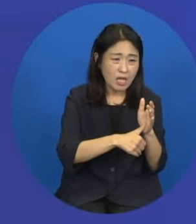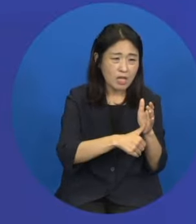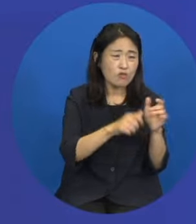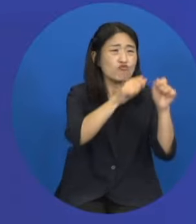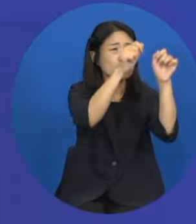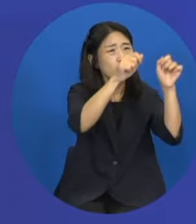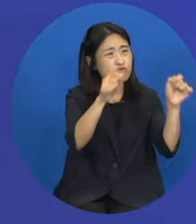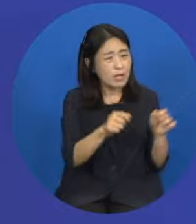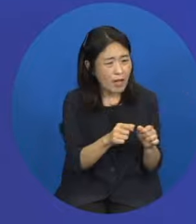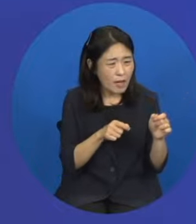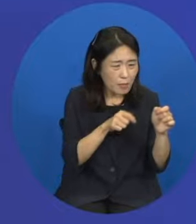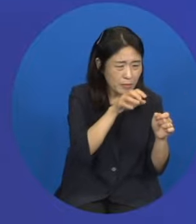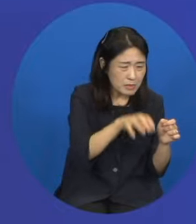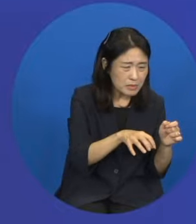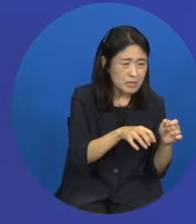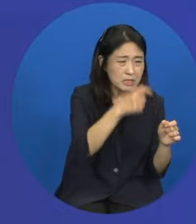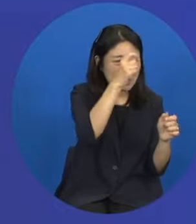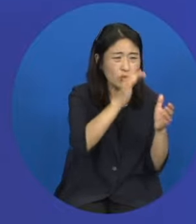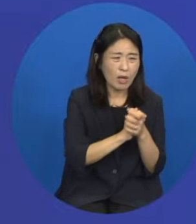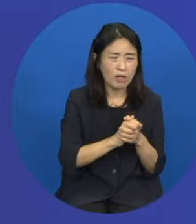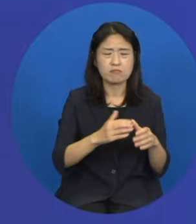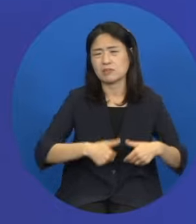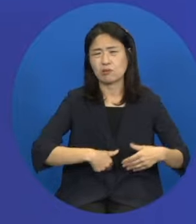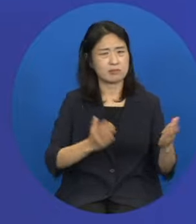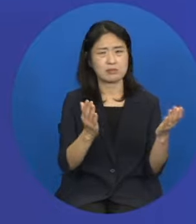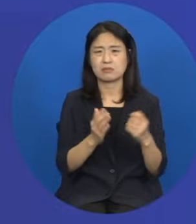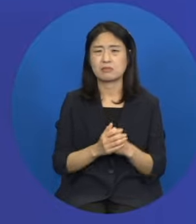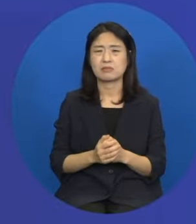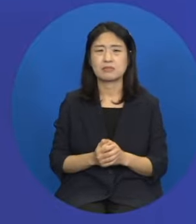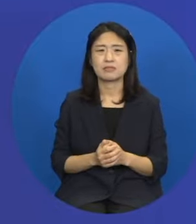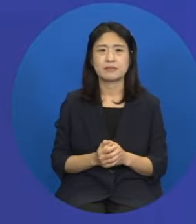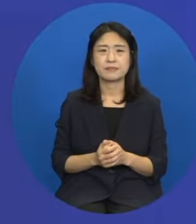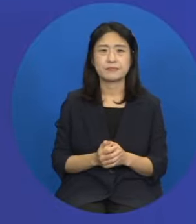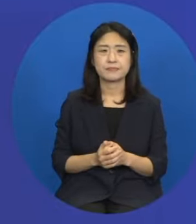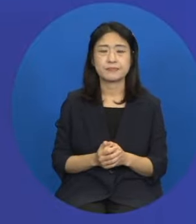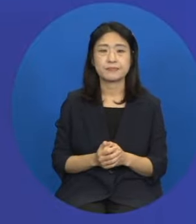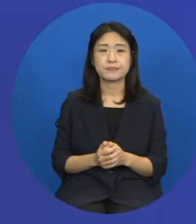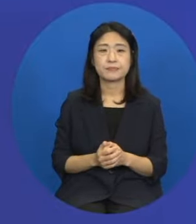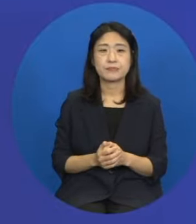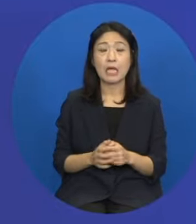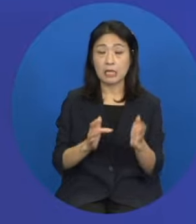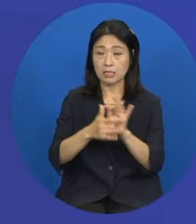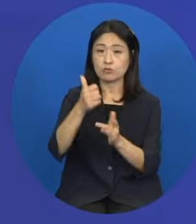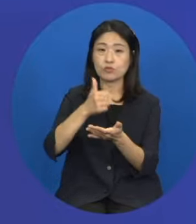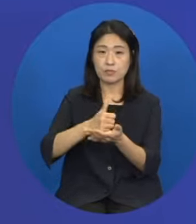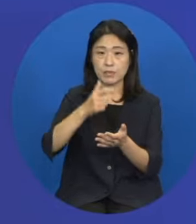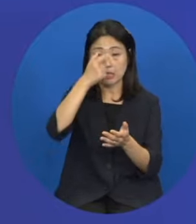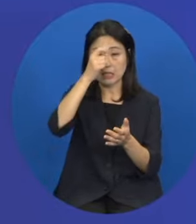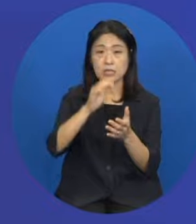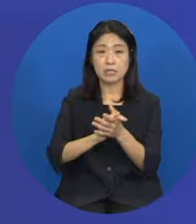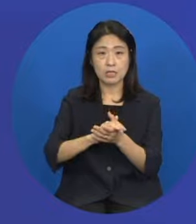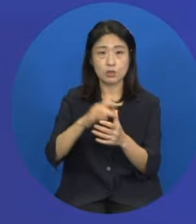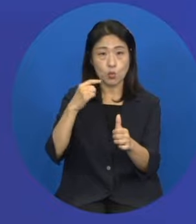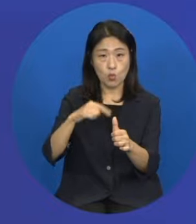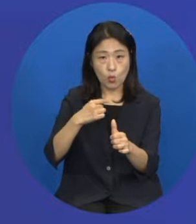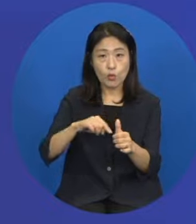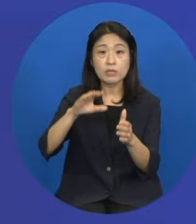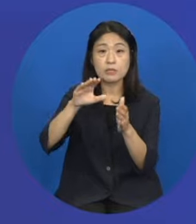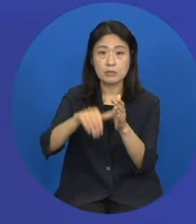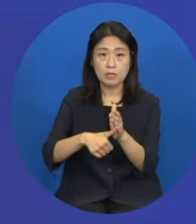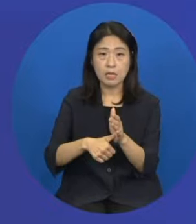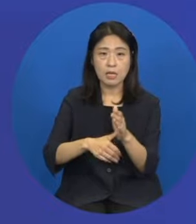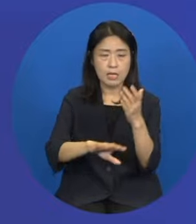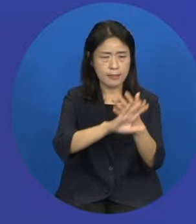예수님께서 마태복음 6장에 기도를 가르치시면서 너희는 이방인들처럼 중언부언하지